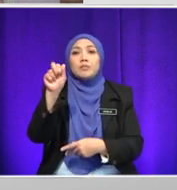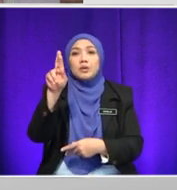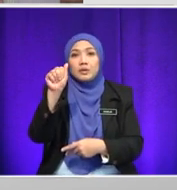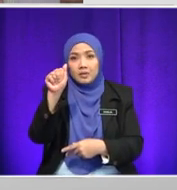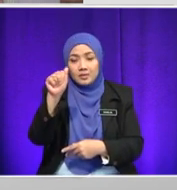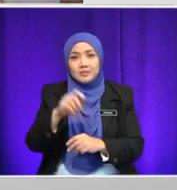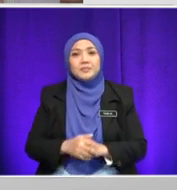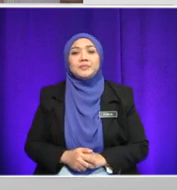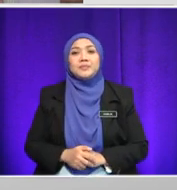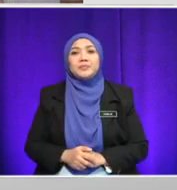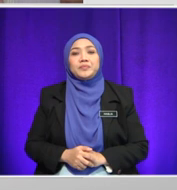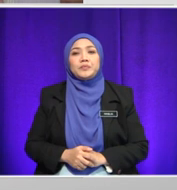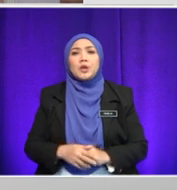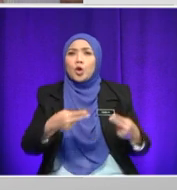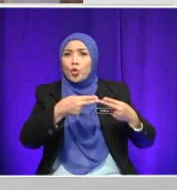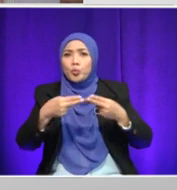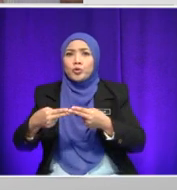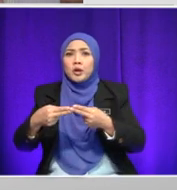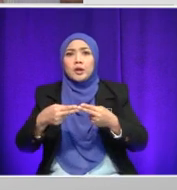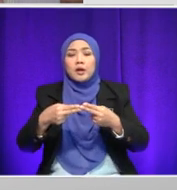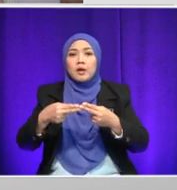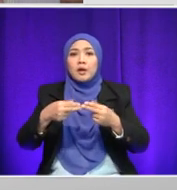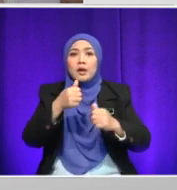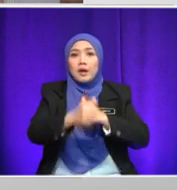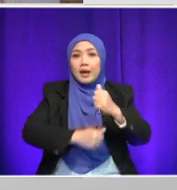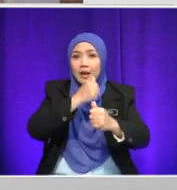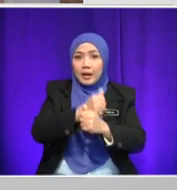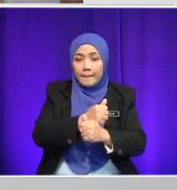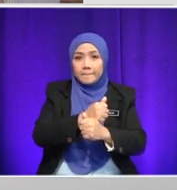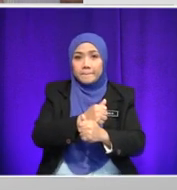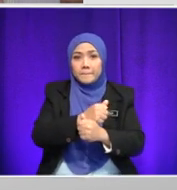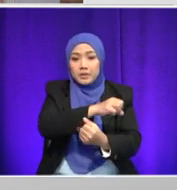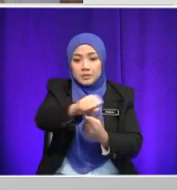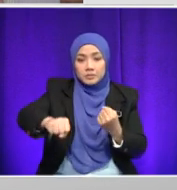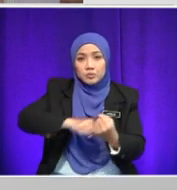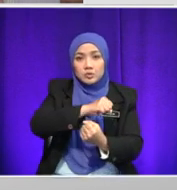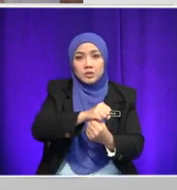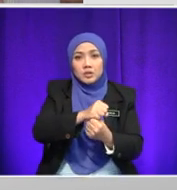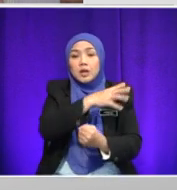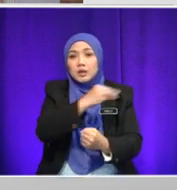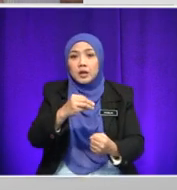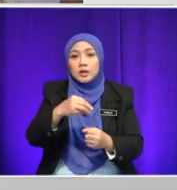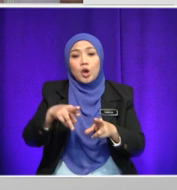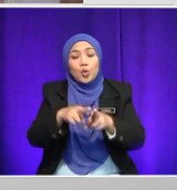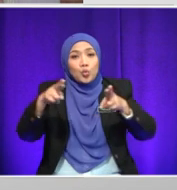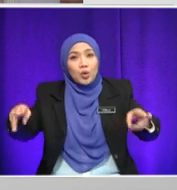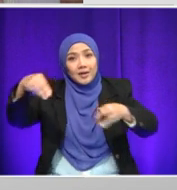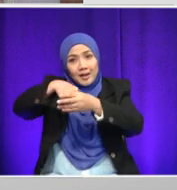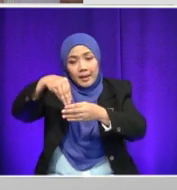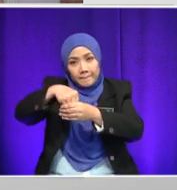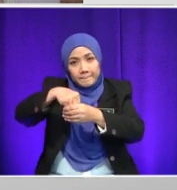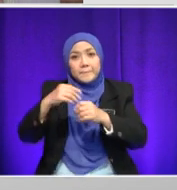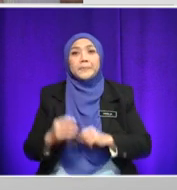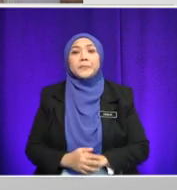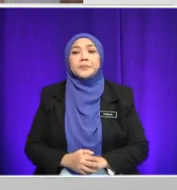ini menunjukkan hubungan alam semesta Jadi dengan ruang dalam gabungan daripada bunga segar